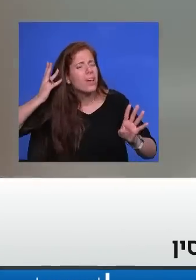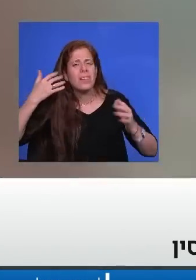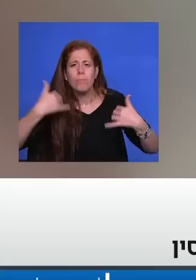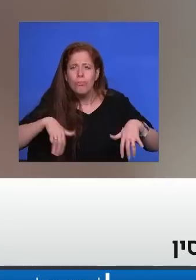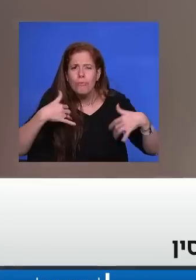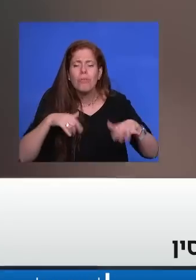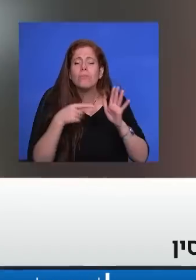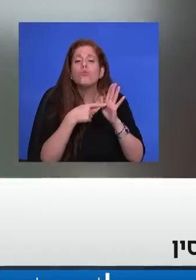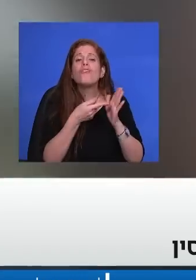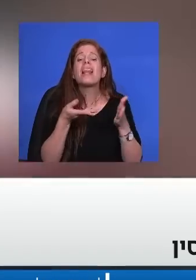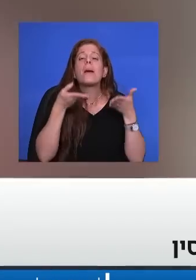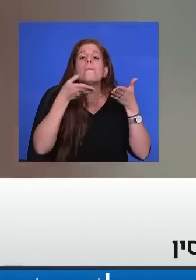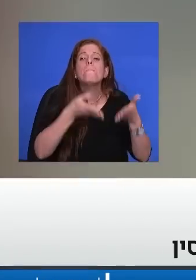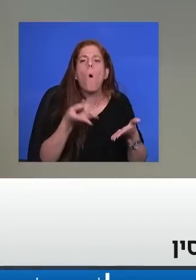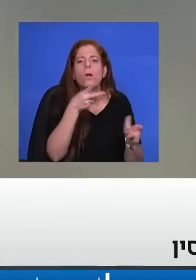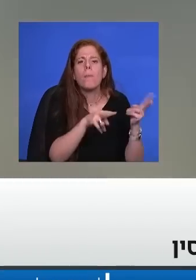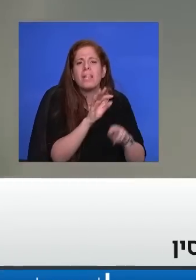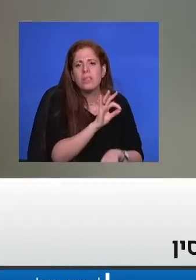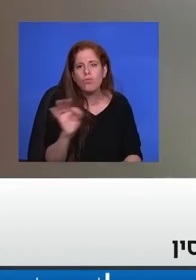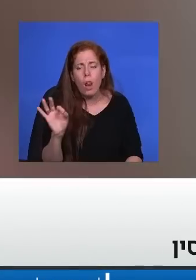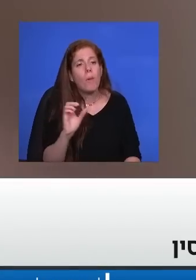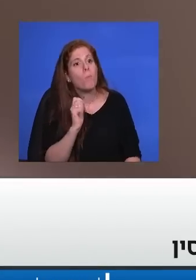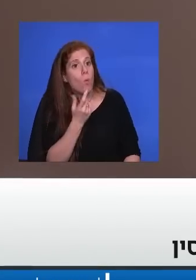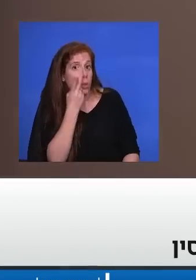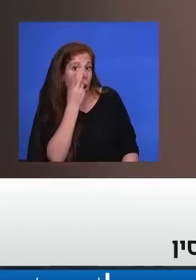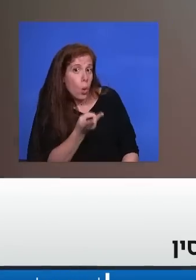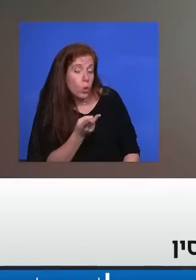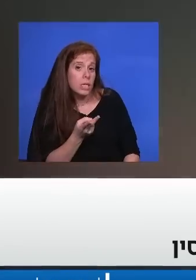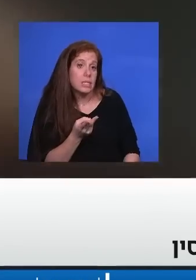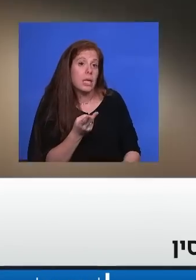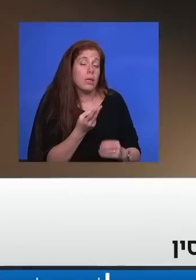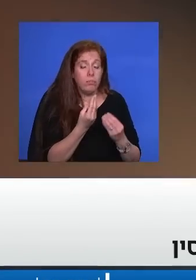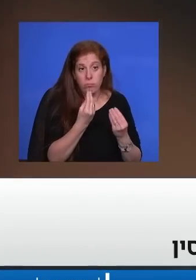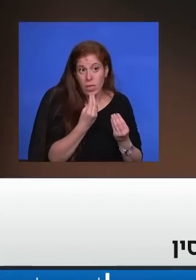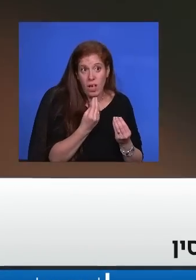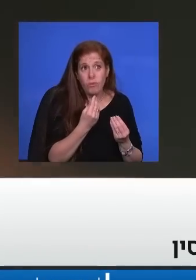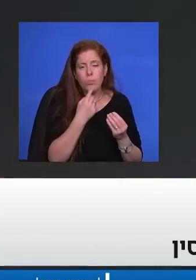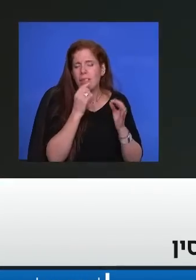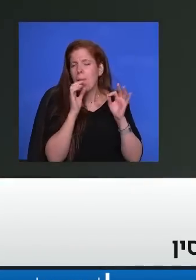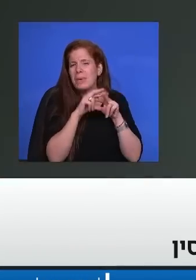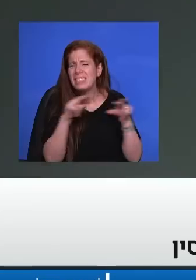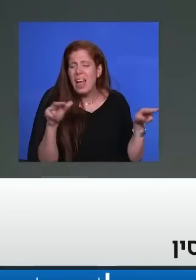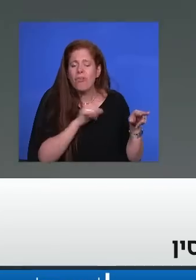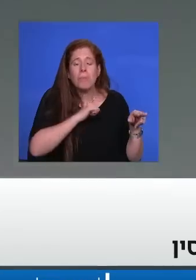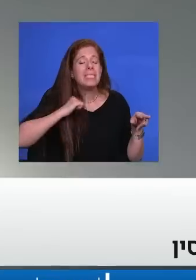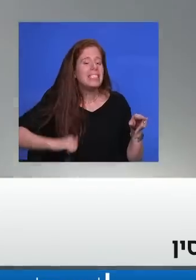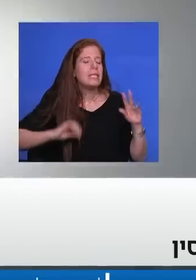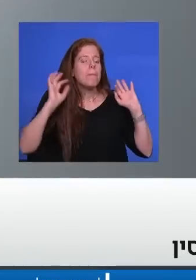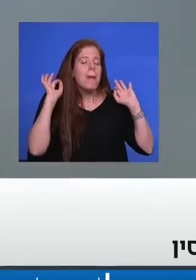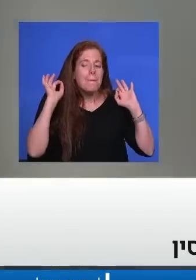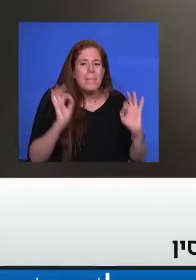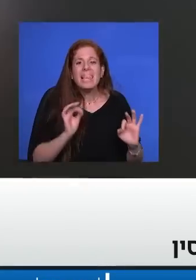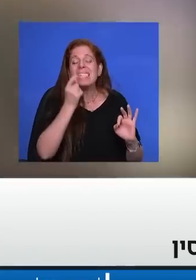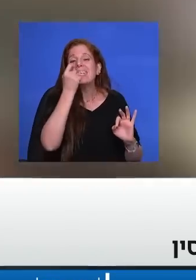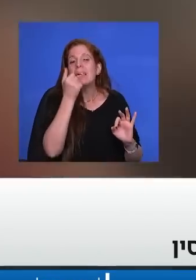כדי לקבור את המתים שלהם. אולי נוכל לראות את זה עוד רגע. כלומר, המצב בסין הפך באמת כמעט